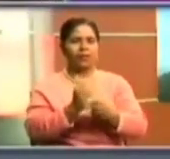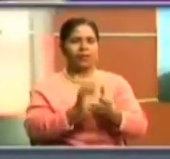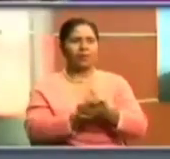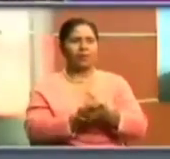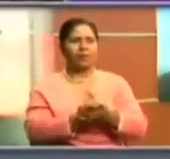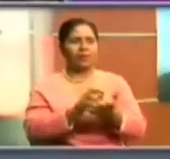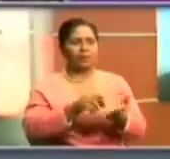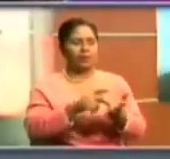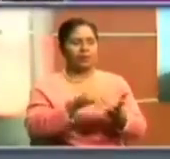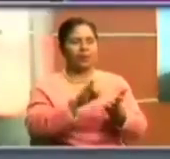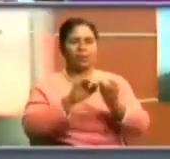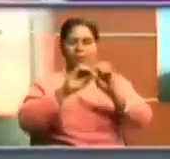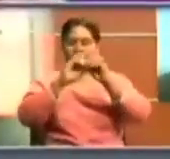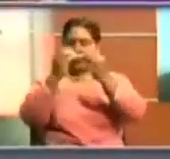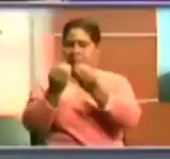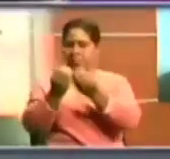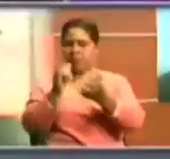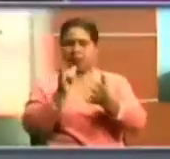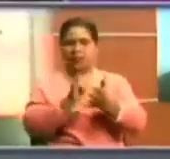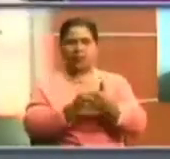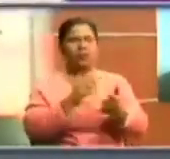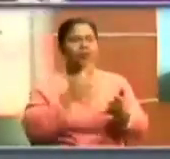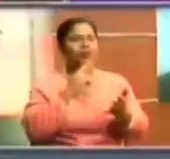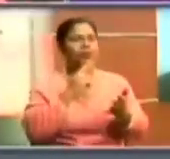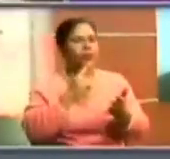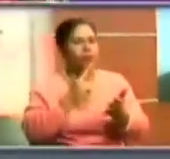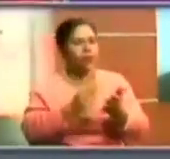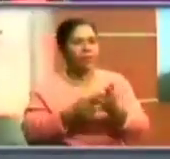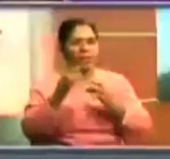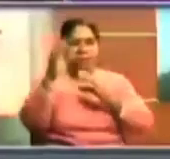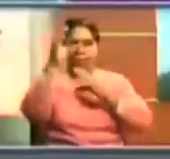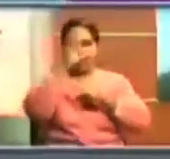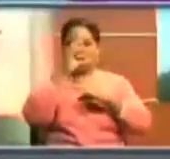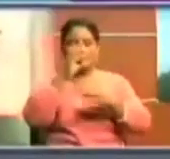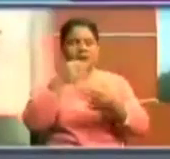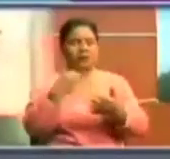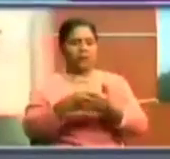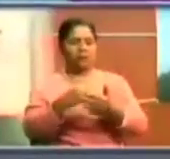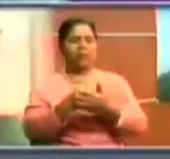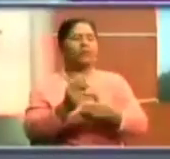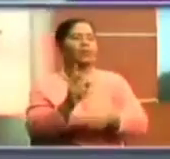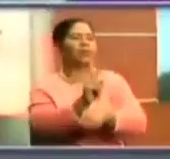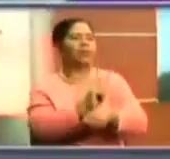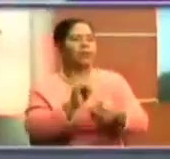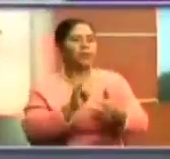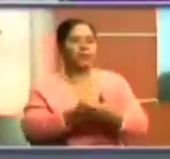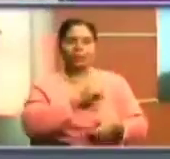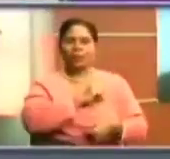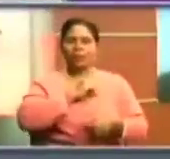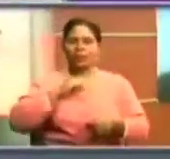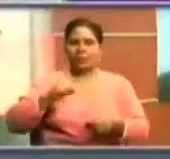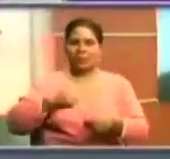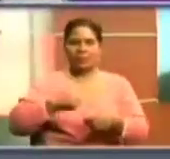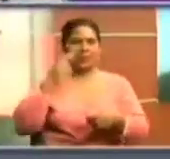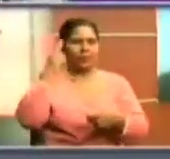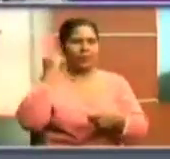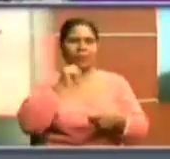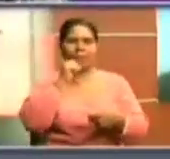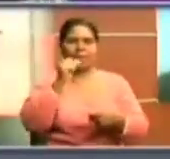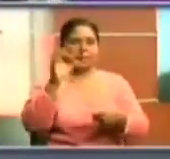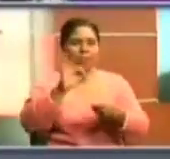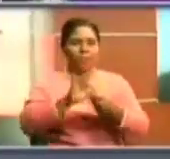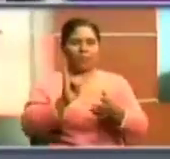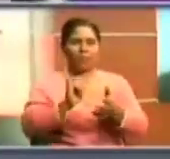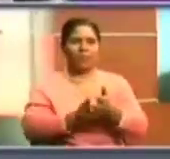Marche ça organisé dans moment rapport commission spéciale enquête sous fond Petro-Caribé Sénat République là, assemblée sénataire pas qu'au voter qui